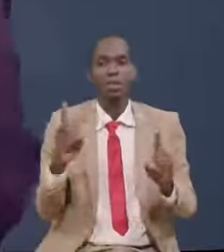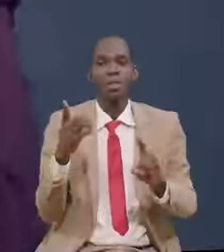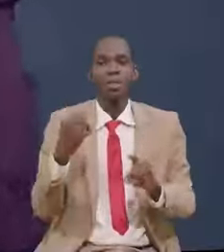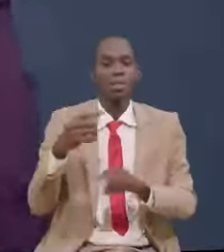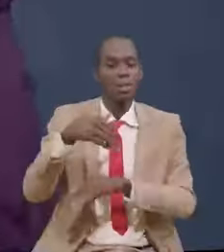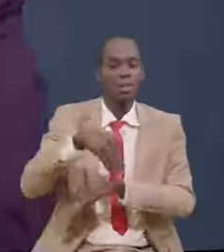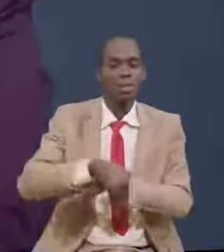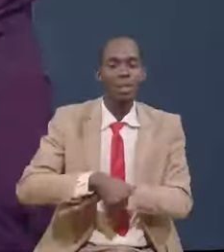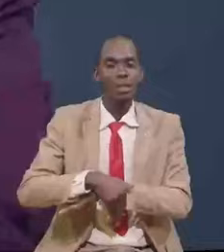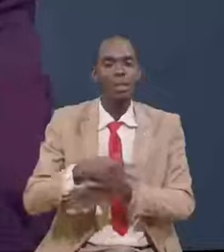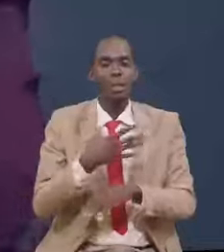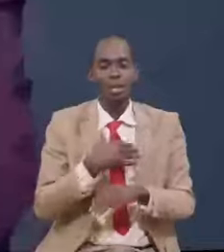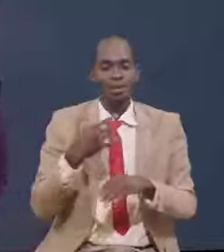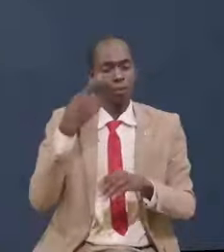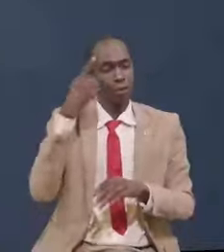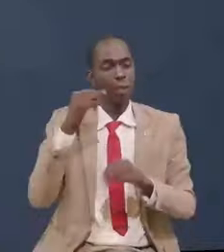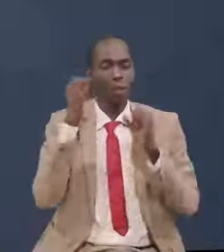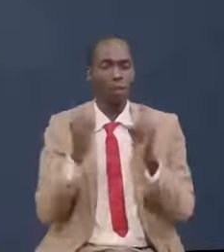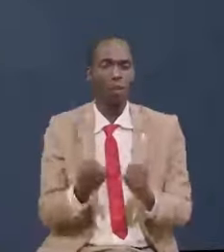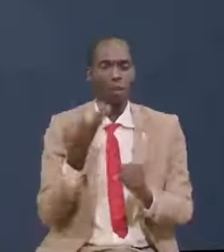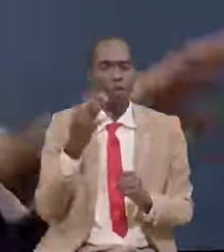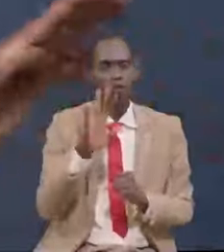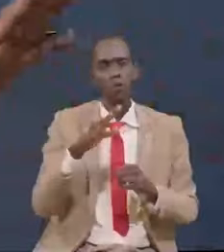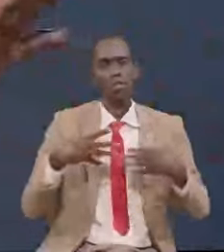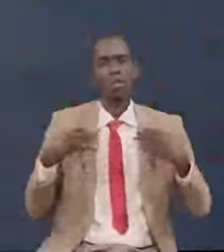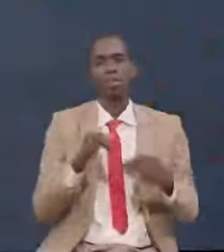la force et la puissance pour ta guérison.